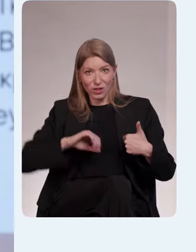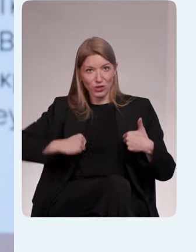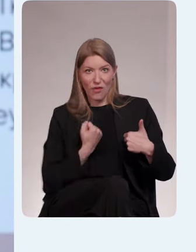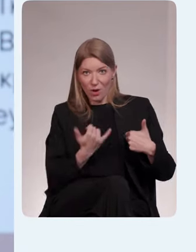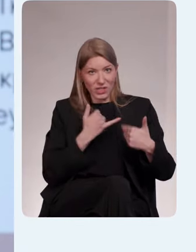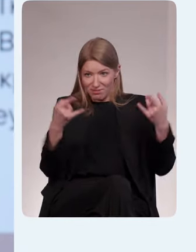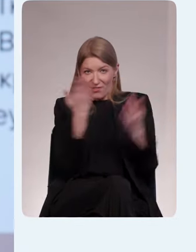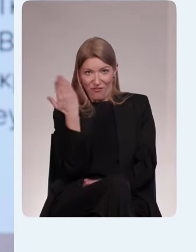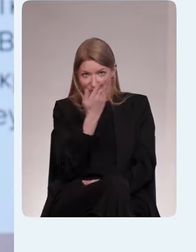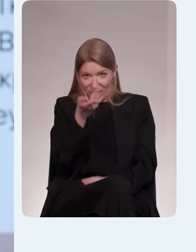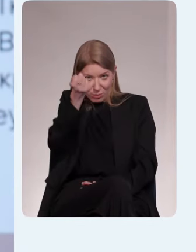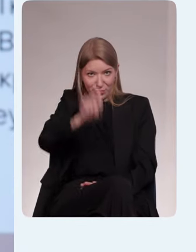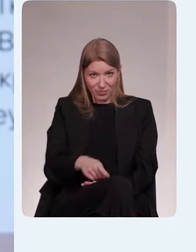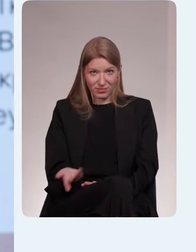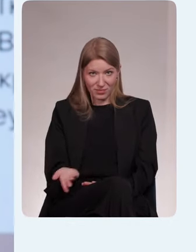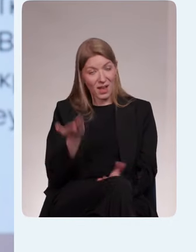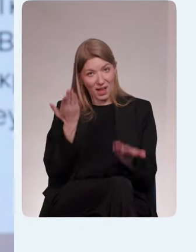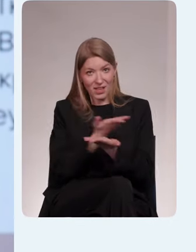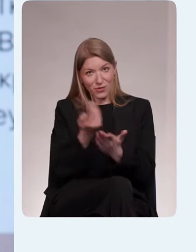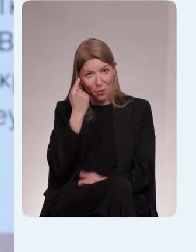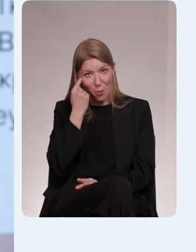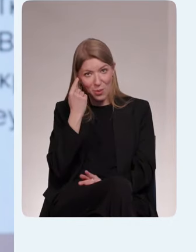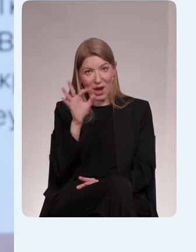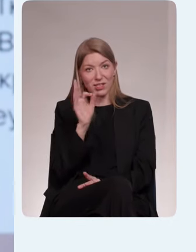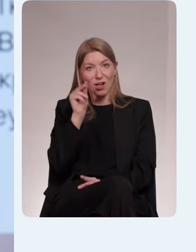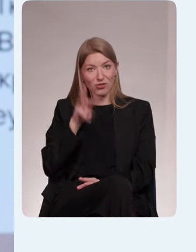фильма, если вы понимаете, о чем я.